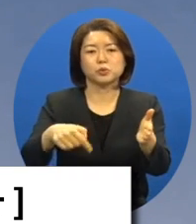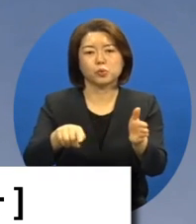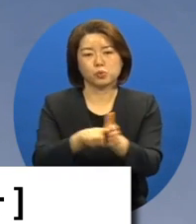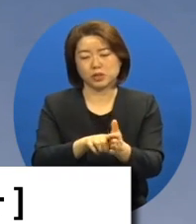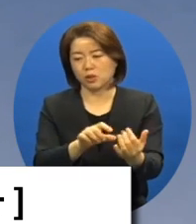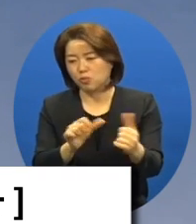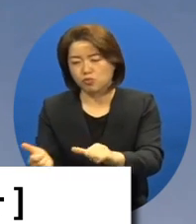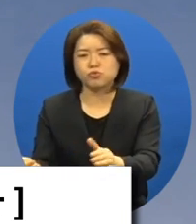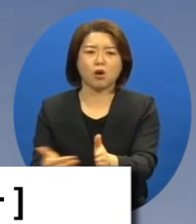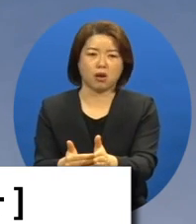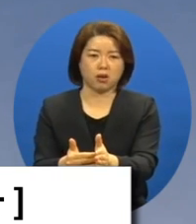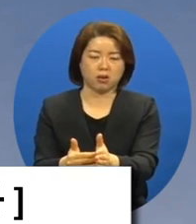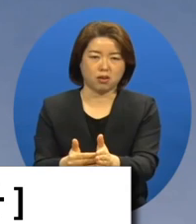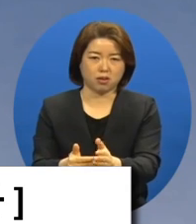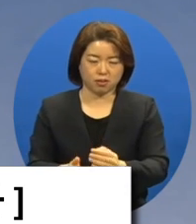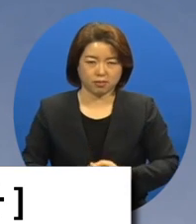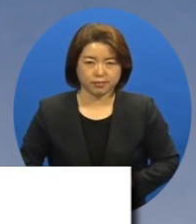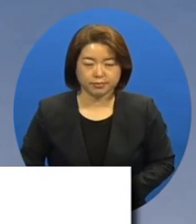죽으셨습니다